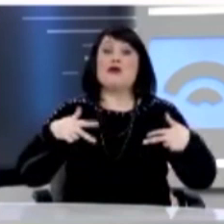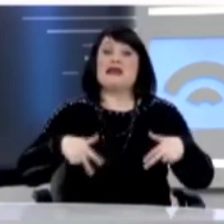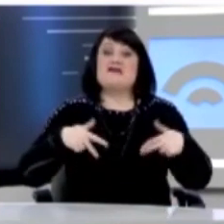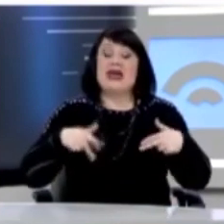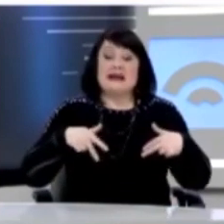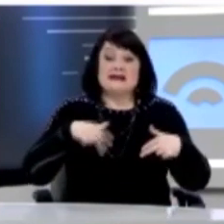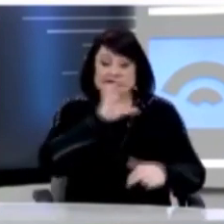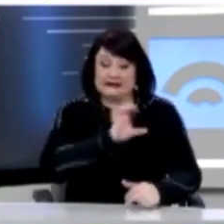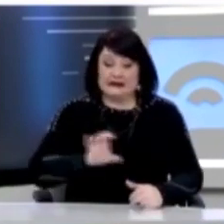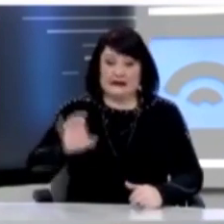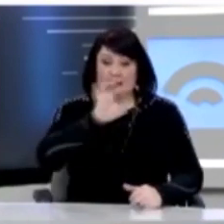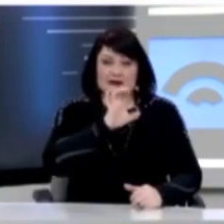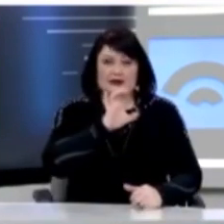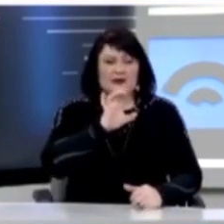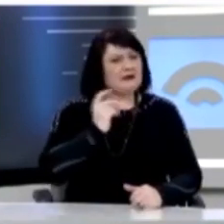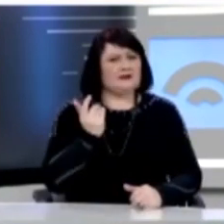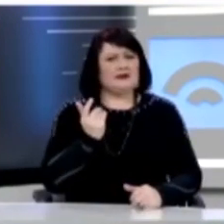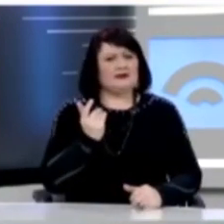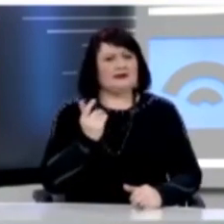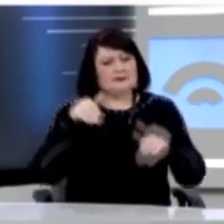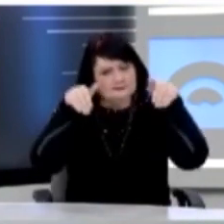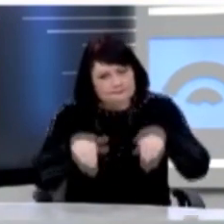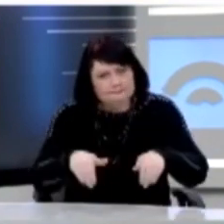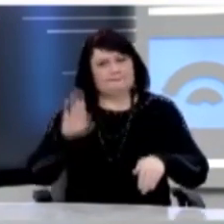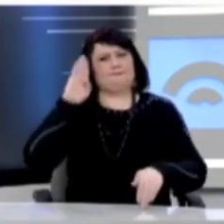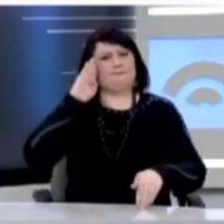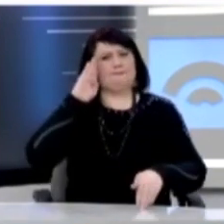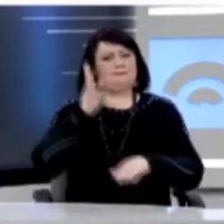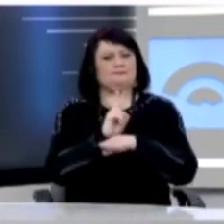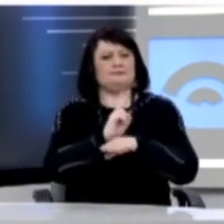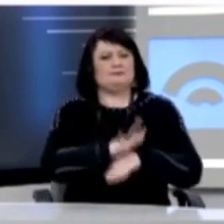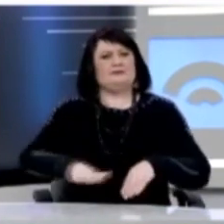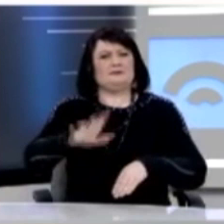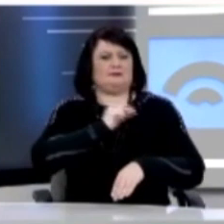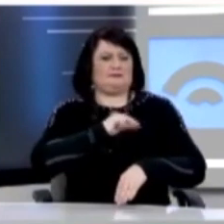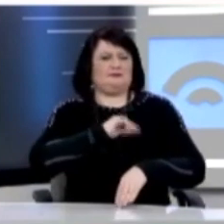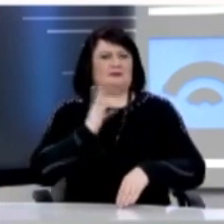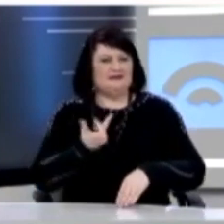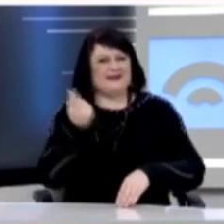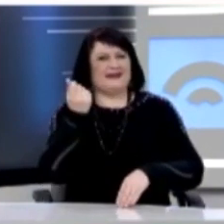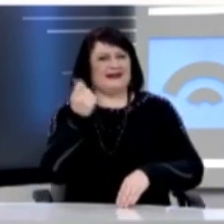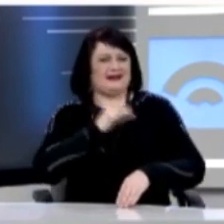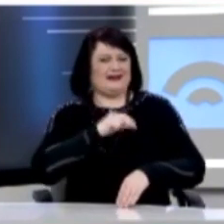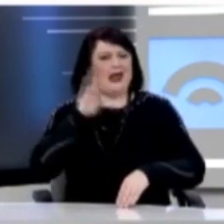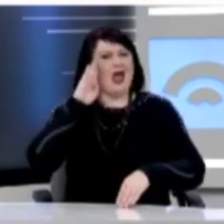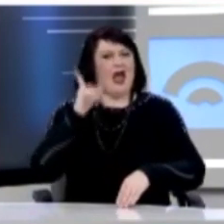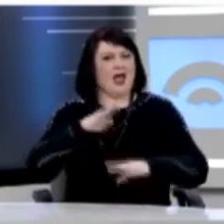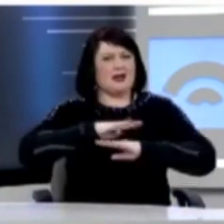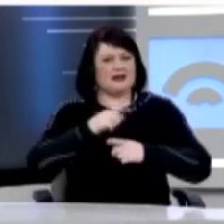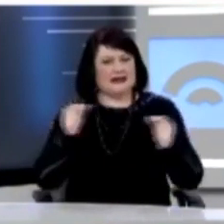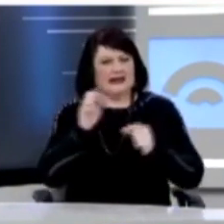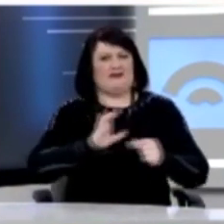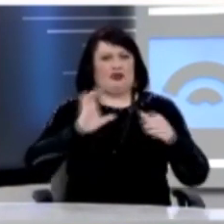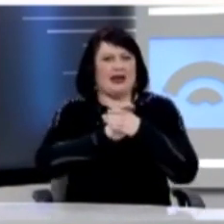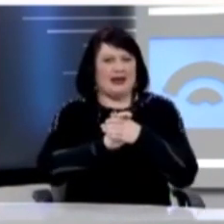λαών δεν ήταν απολύτως ευθυγραμμισμένες με τα οικονομικά και γεωπολιτικά συμφέροντα των Ηνωμένων Πολιτειών Αμερικής, του ΝΑΤΟ,